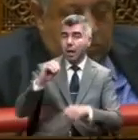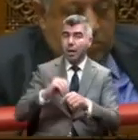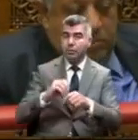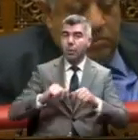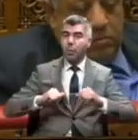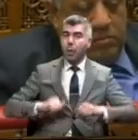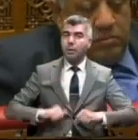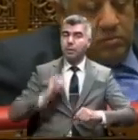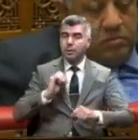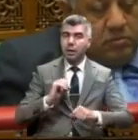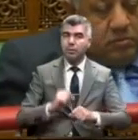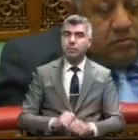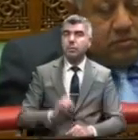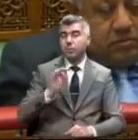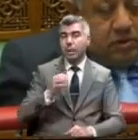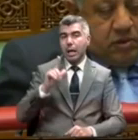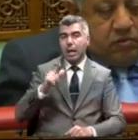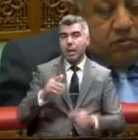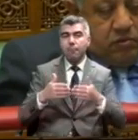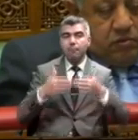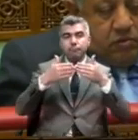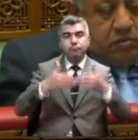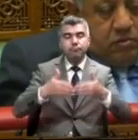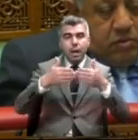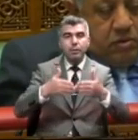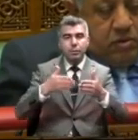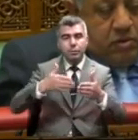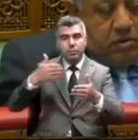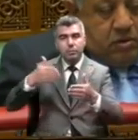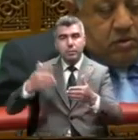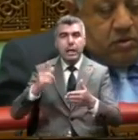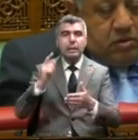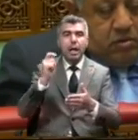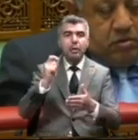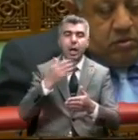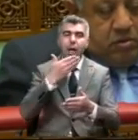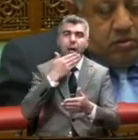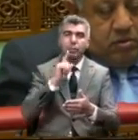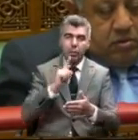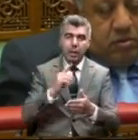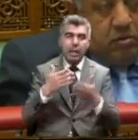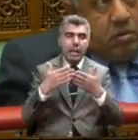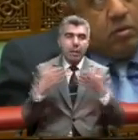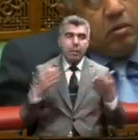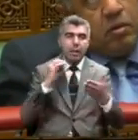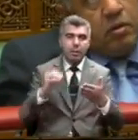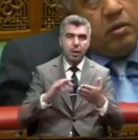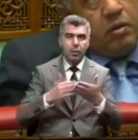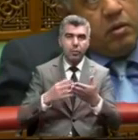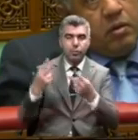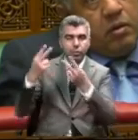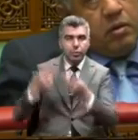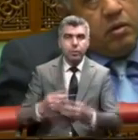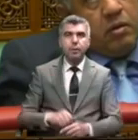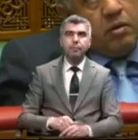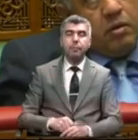الوزير هناك واحد المجموعه ديال الموانئ اليوم اللي هي الحمد لله كاين فيه واحد العدد كبير ديال السيره ديال الامور